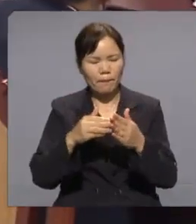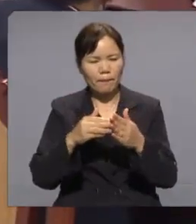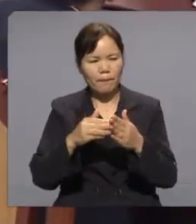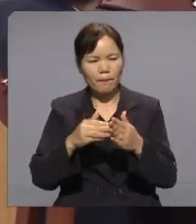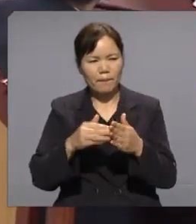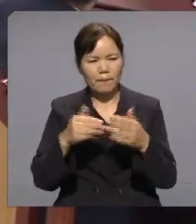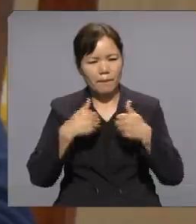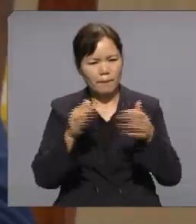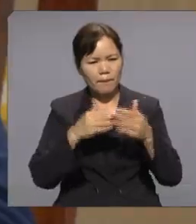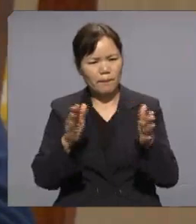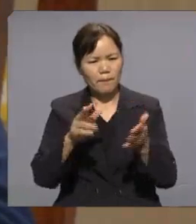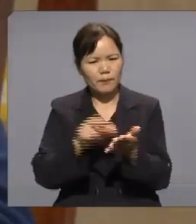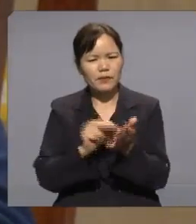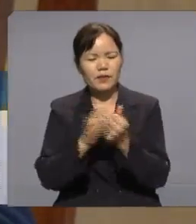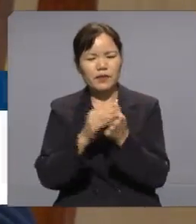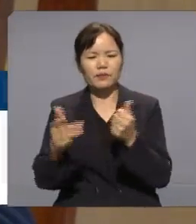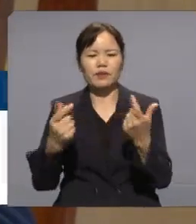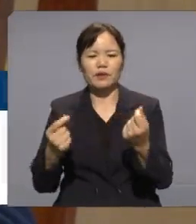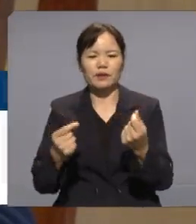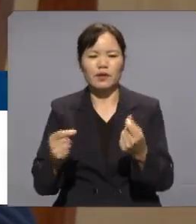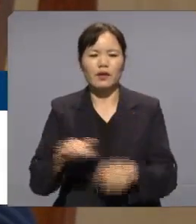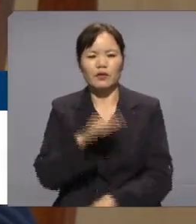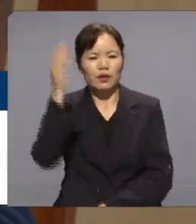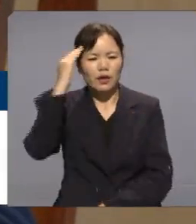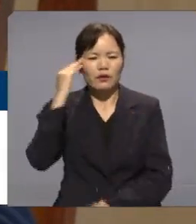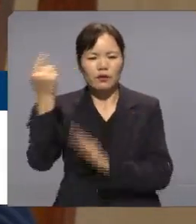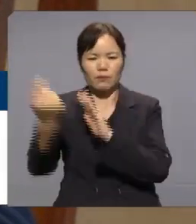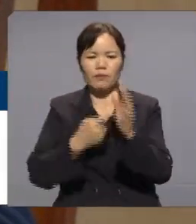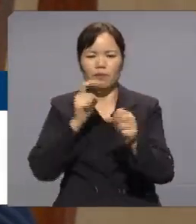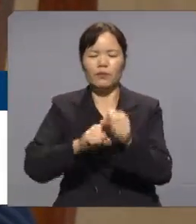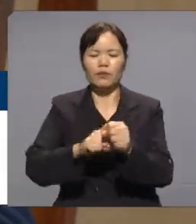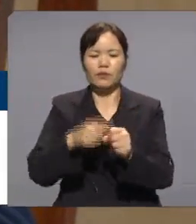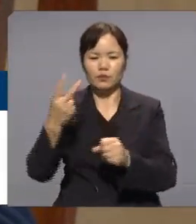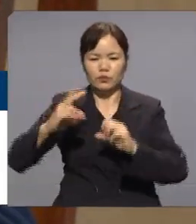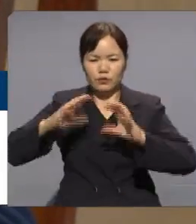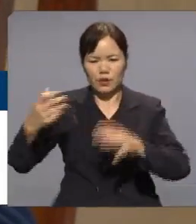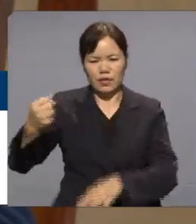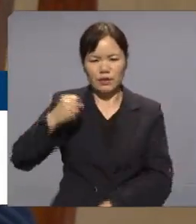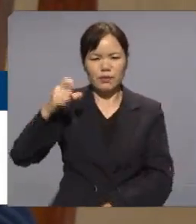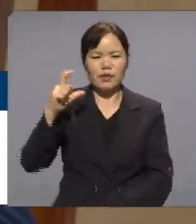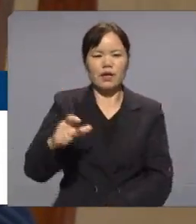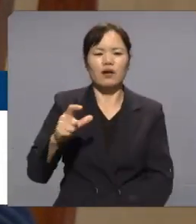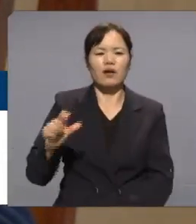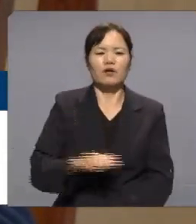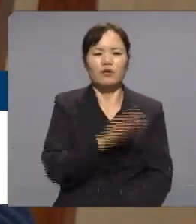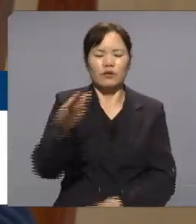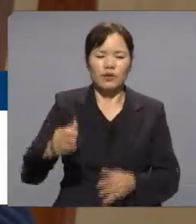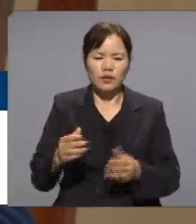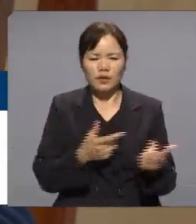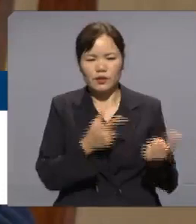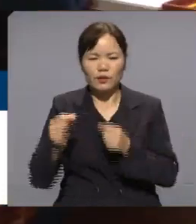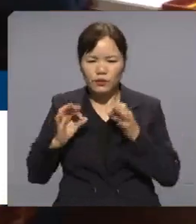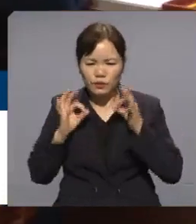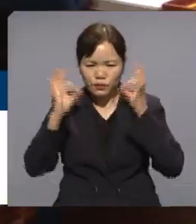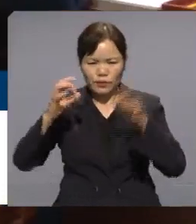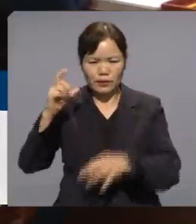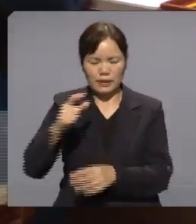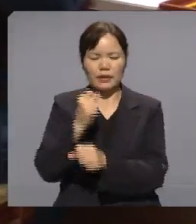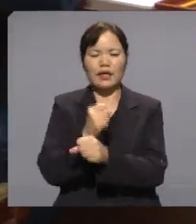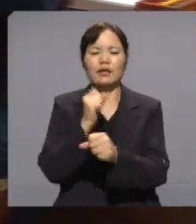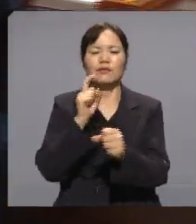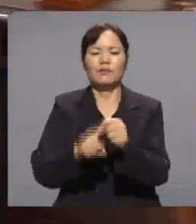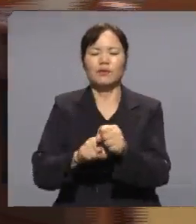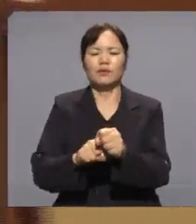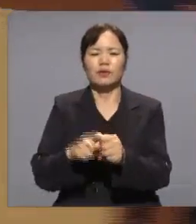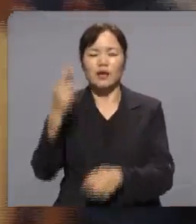발언으로 풀이됩니다. I am here to reinforce the strength of our alliance and strengthen our work together.